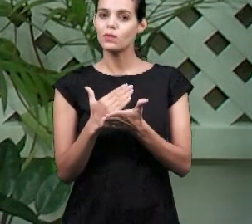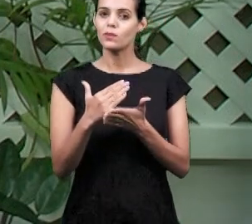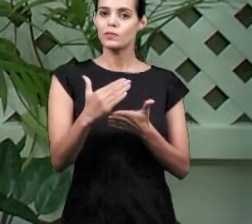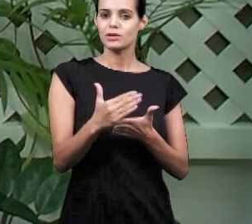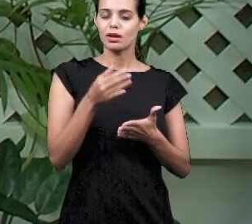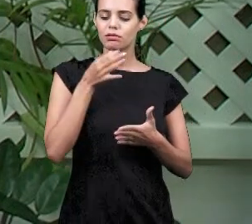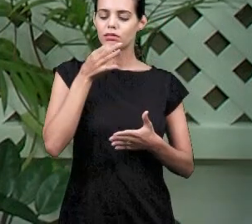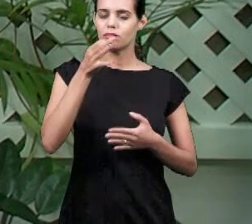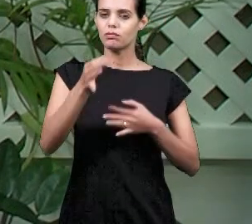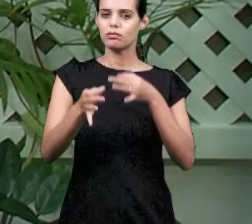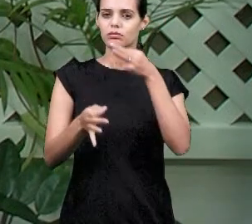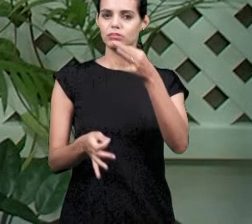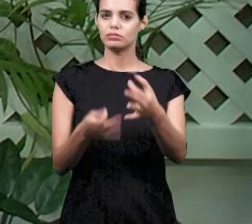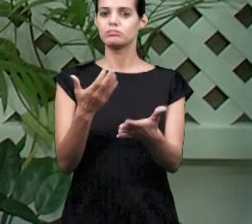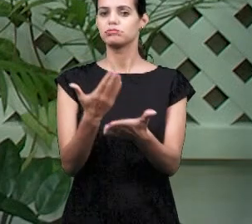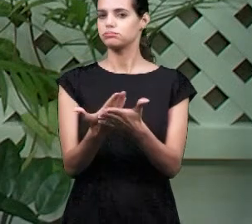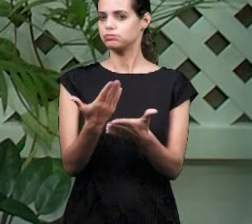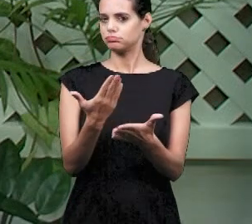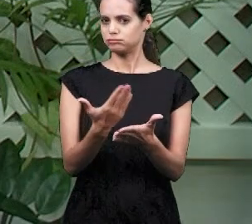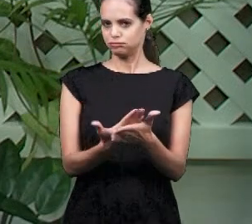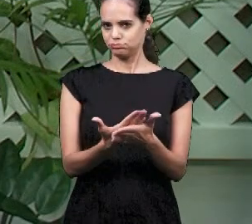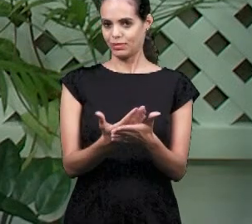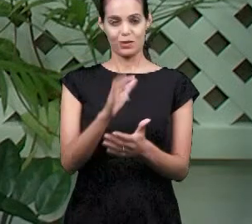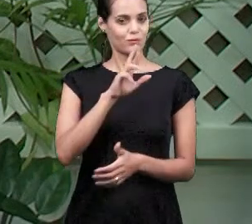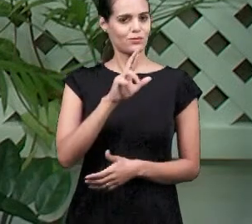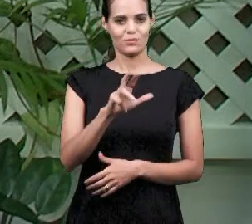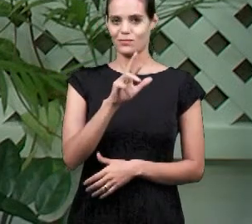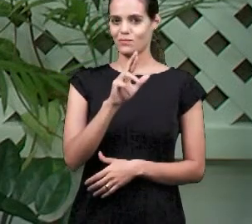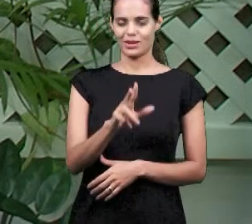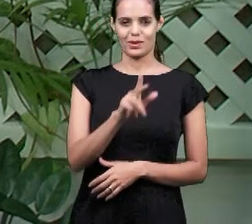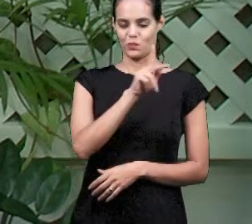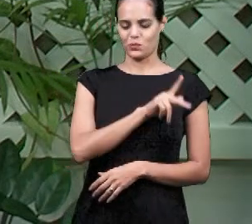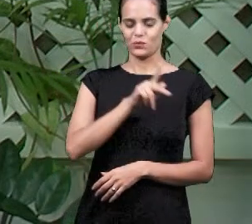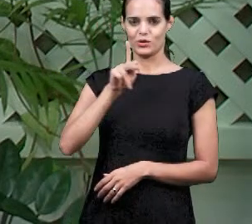Je vous passe ici. La prochaine étude, c'est ce système